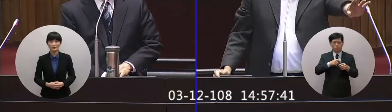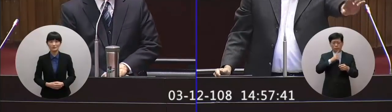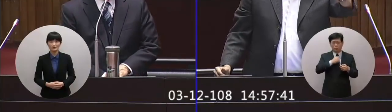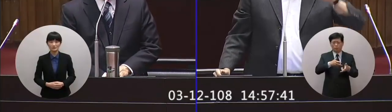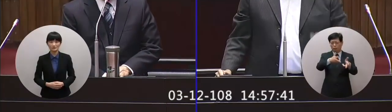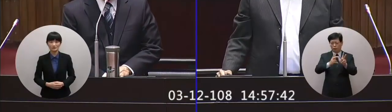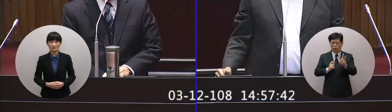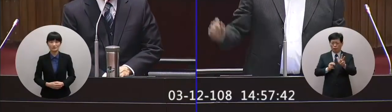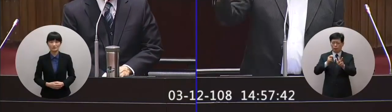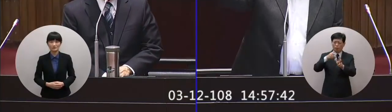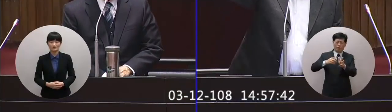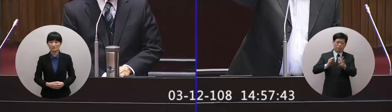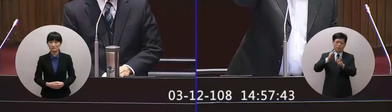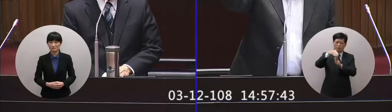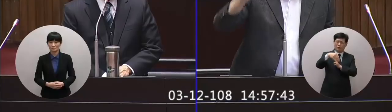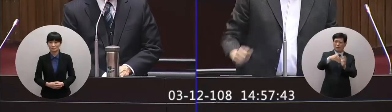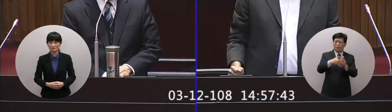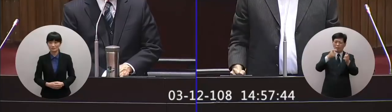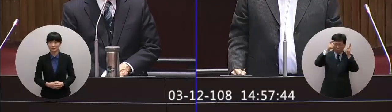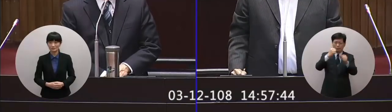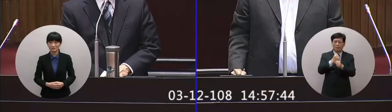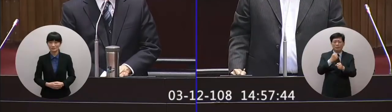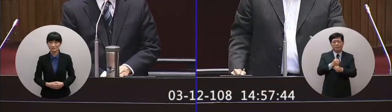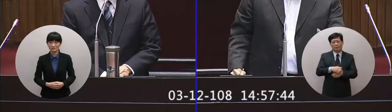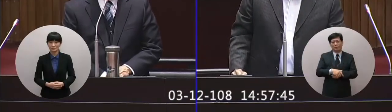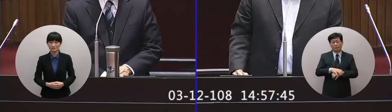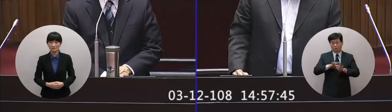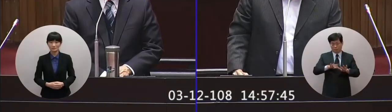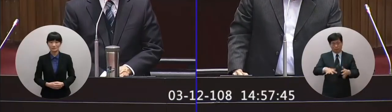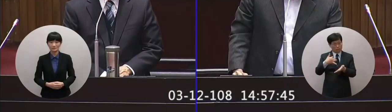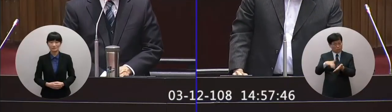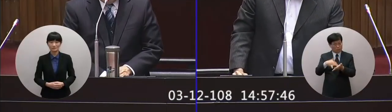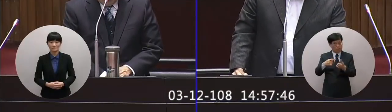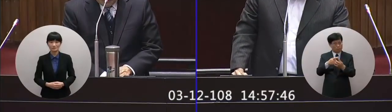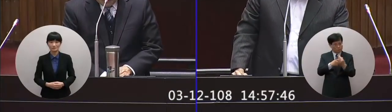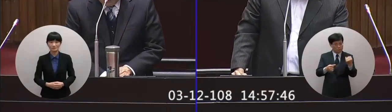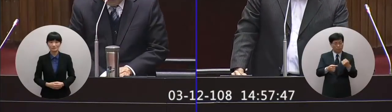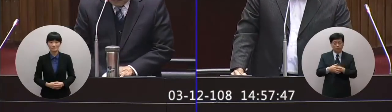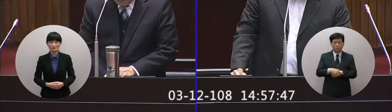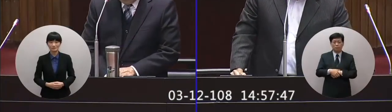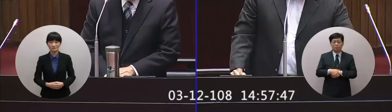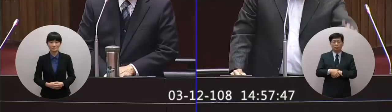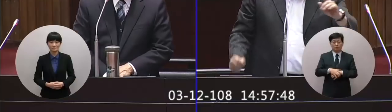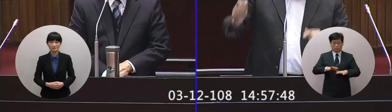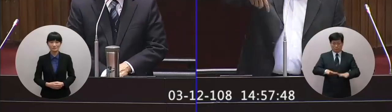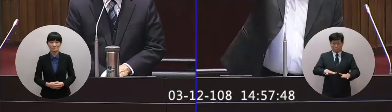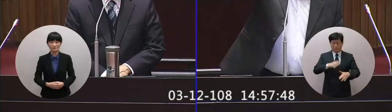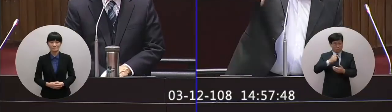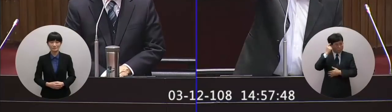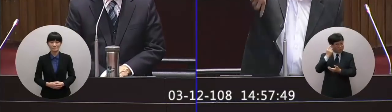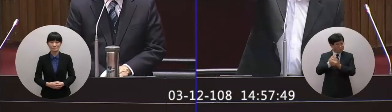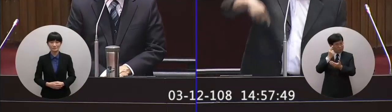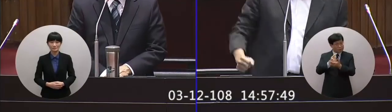于双横桥过伫高雄上班。目前统计数据，干阿啥？干阿即马，逐